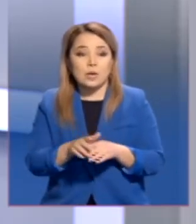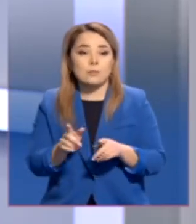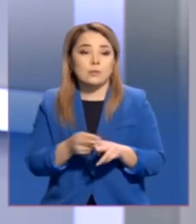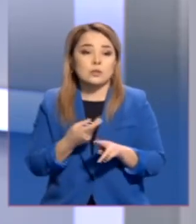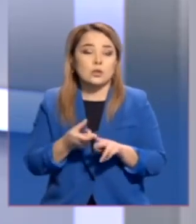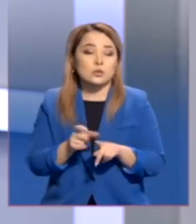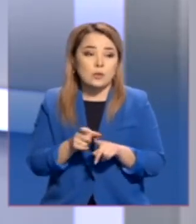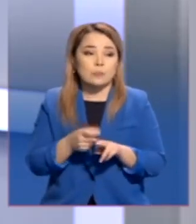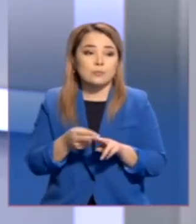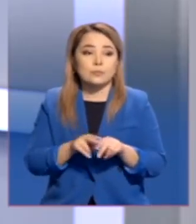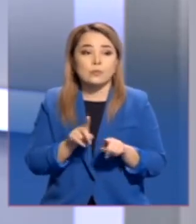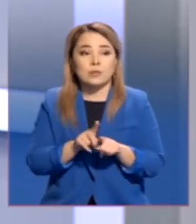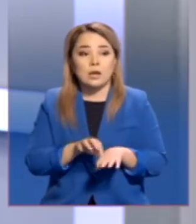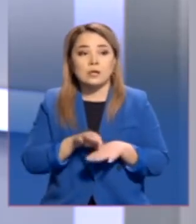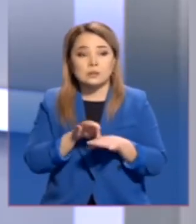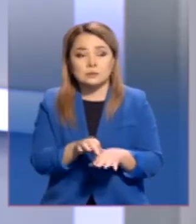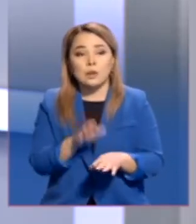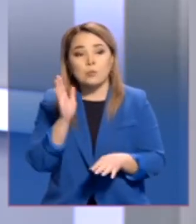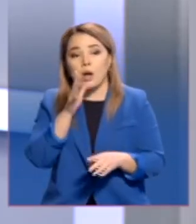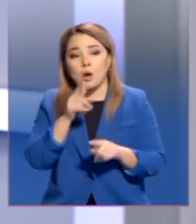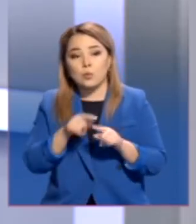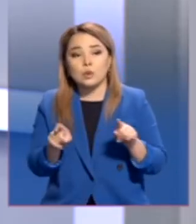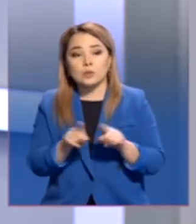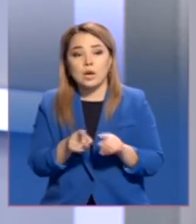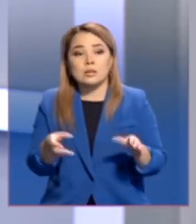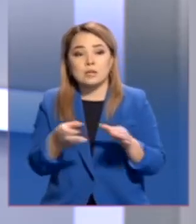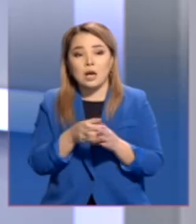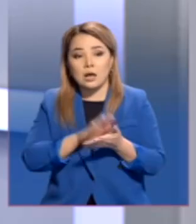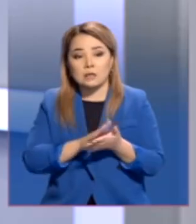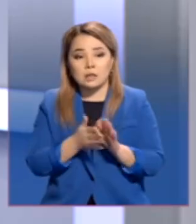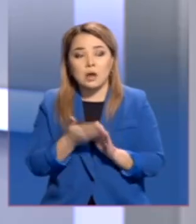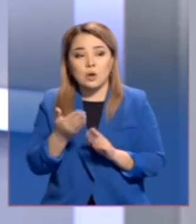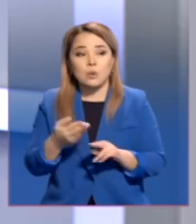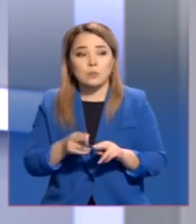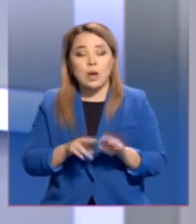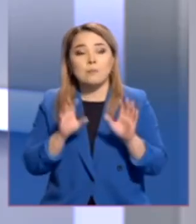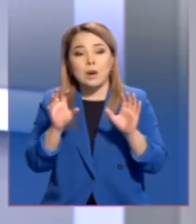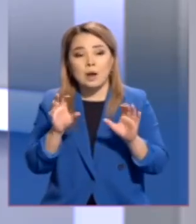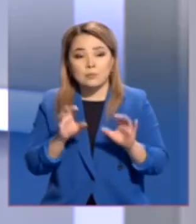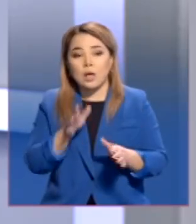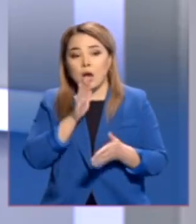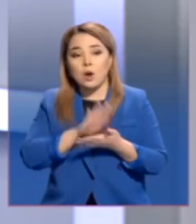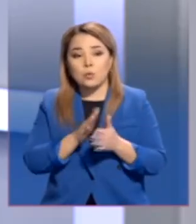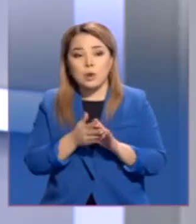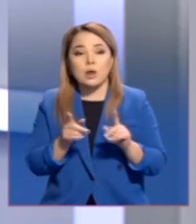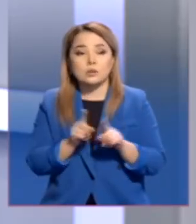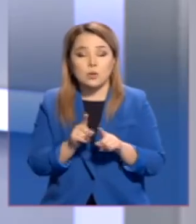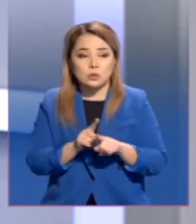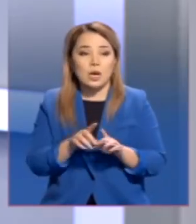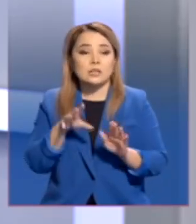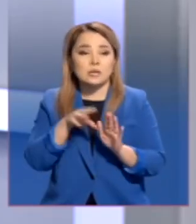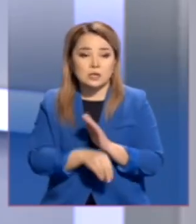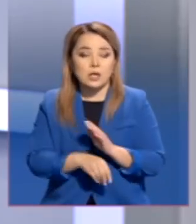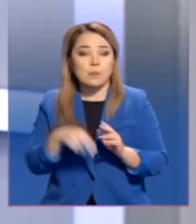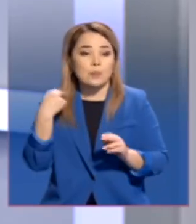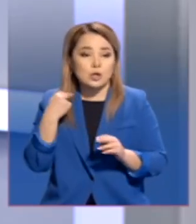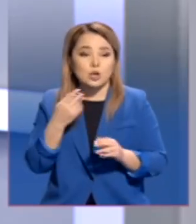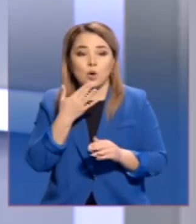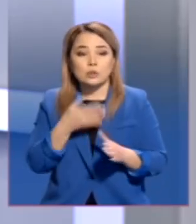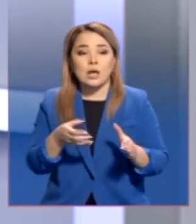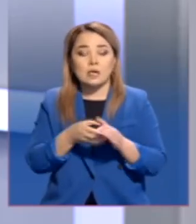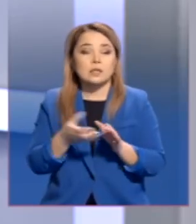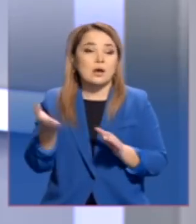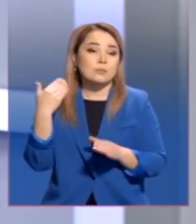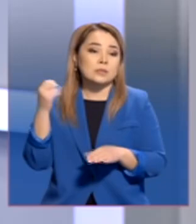жүзінен іс жүзіне енуі, бұл алдағы уақыттың еншісінде. Меніңше бұл баптың да уақытында енгізіліп ұсынылғаны президенттің ұлттық кеңесте